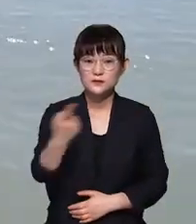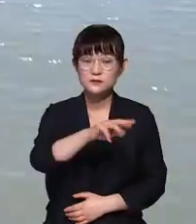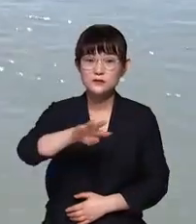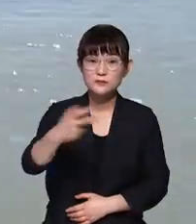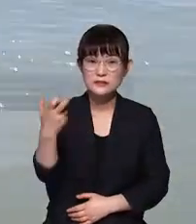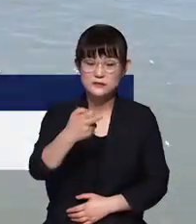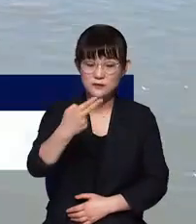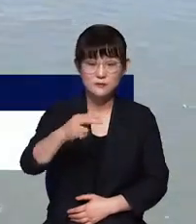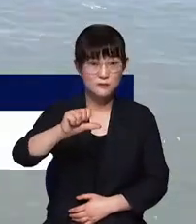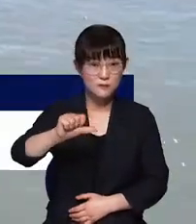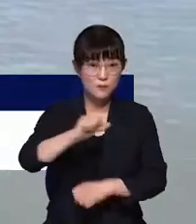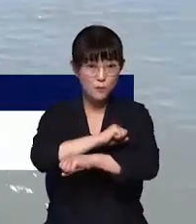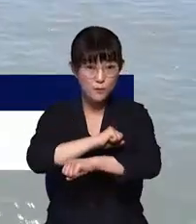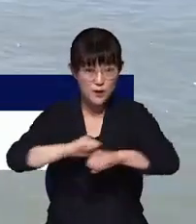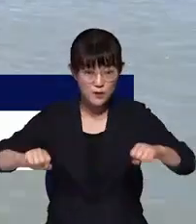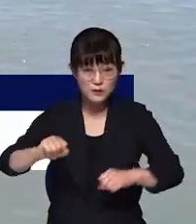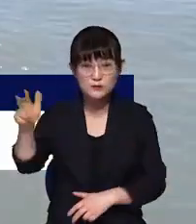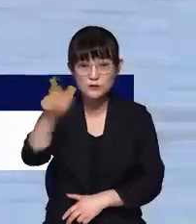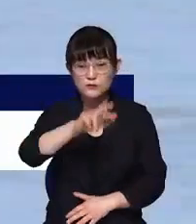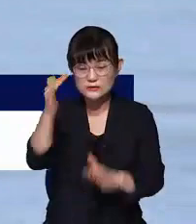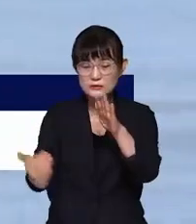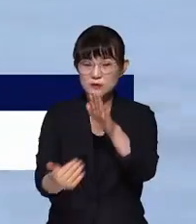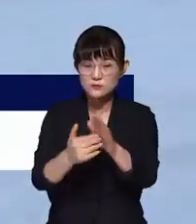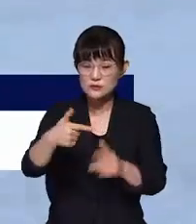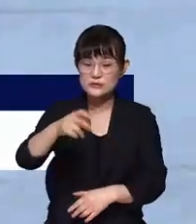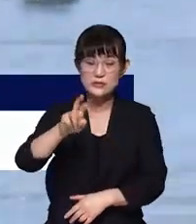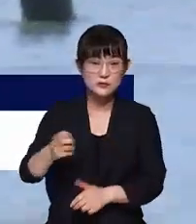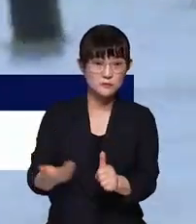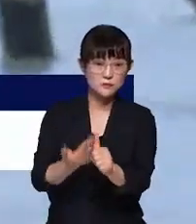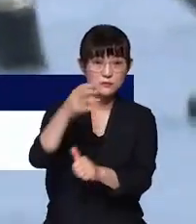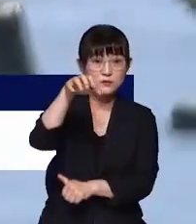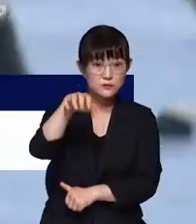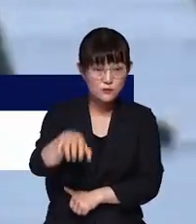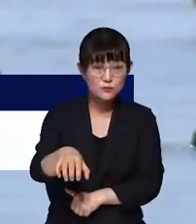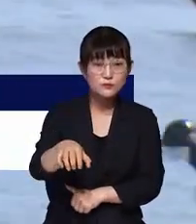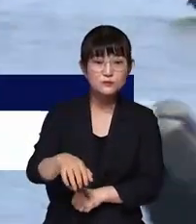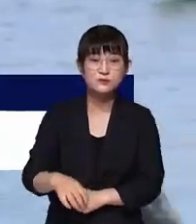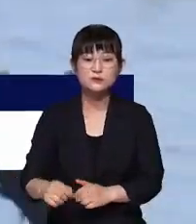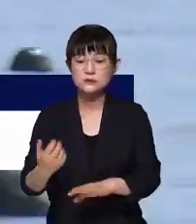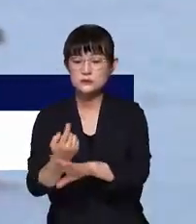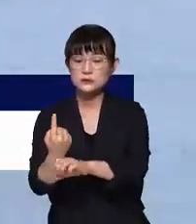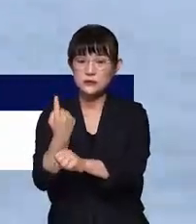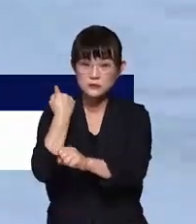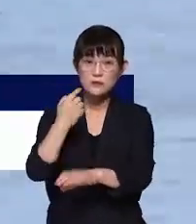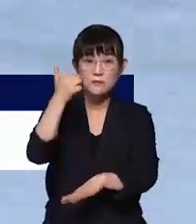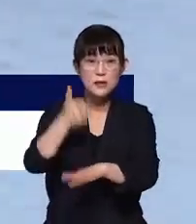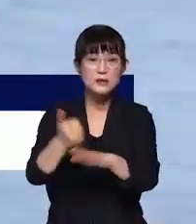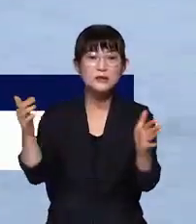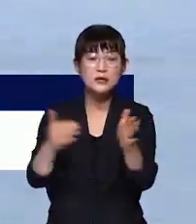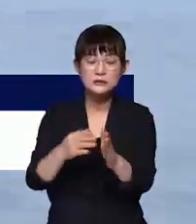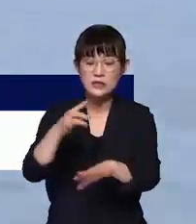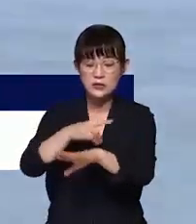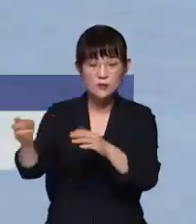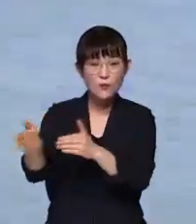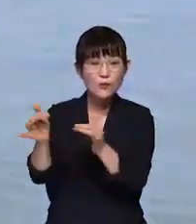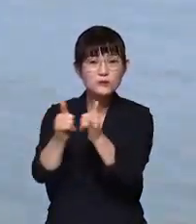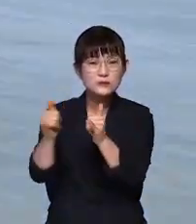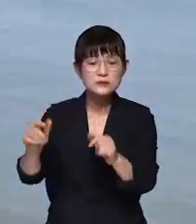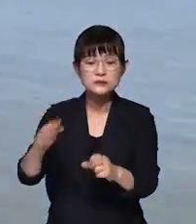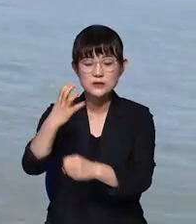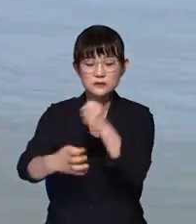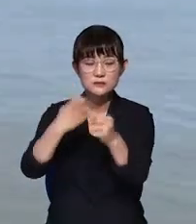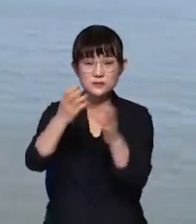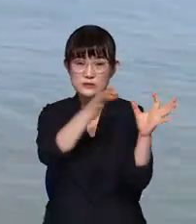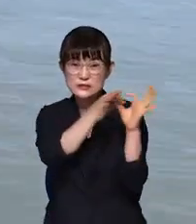1370헥타르에 달하는 전국 최대 규모의 김양식 과장인 만호해역은 지난해 말까지 해남 어민들이 40년 이상